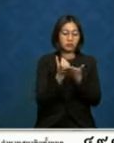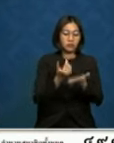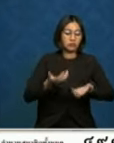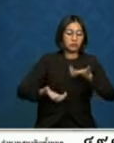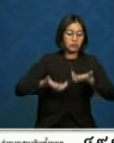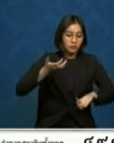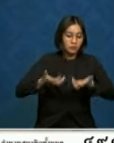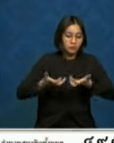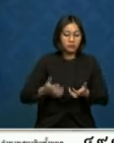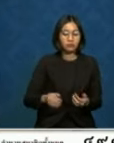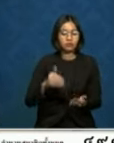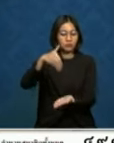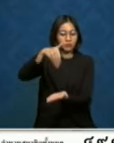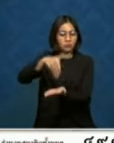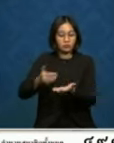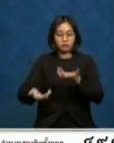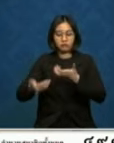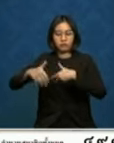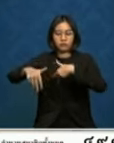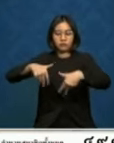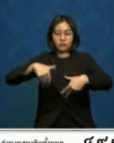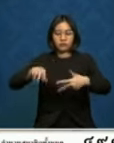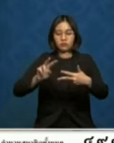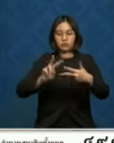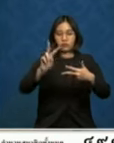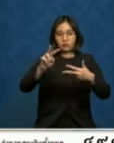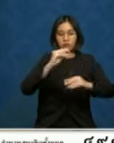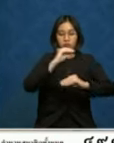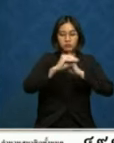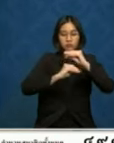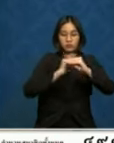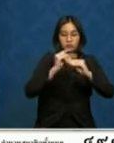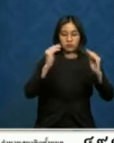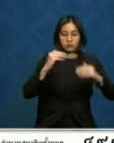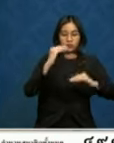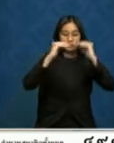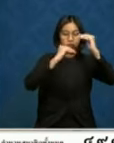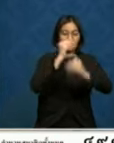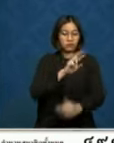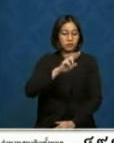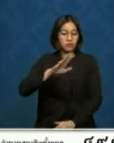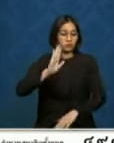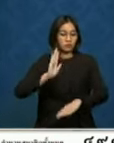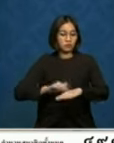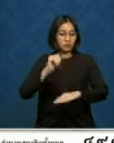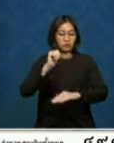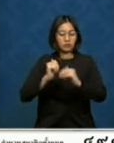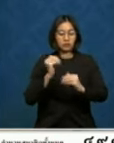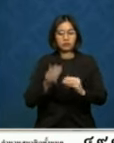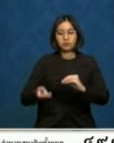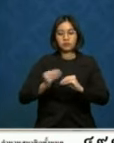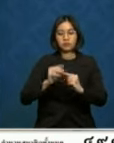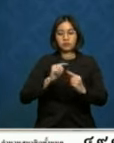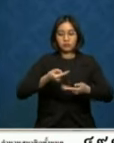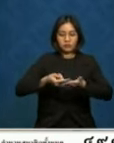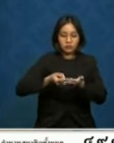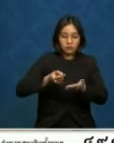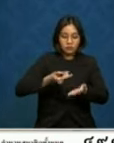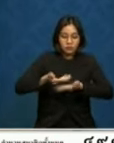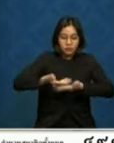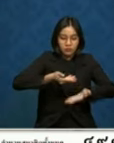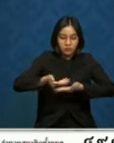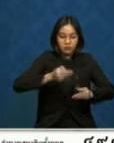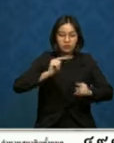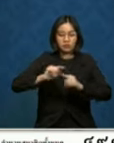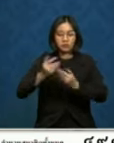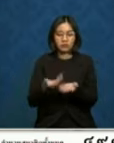ธรรมโดยศูนย์ยุติธรรมชุมชน 2 โครงการพัฒนาระบบและเพิ่มศักยภาพการไกล่เกลี่ย ข้อพิพ